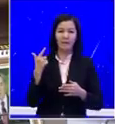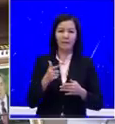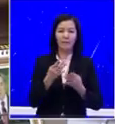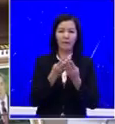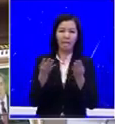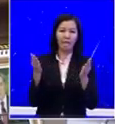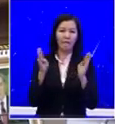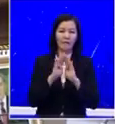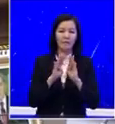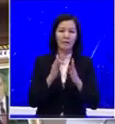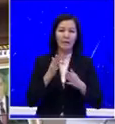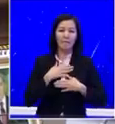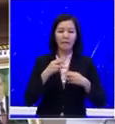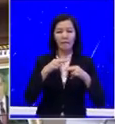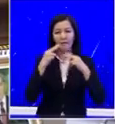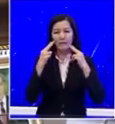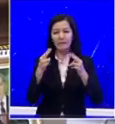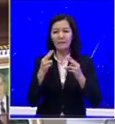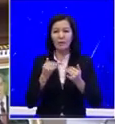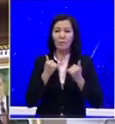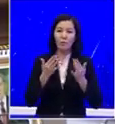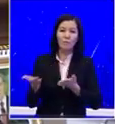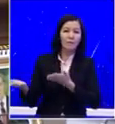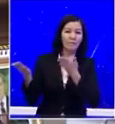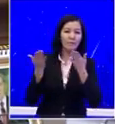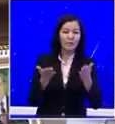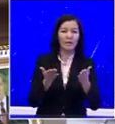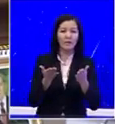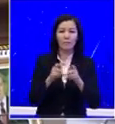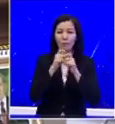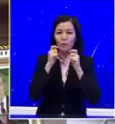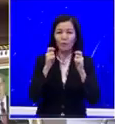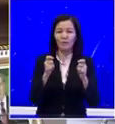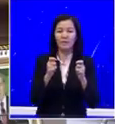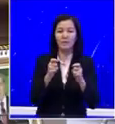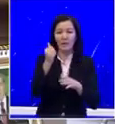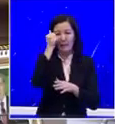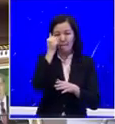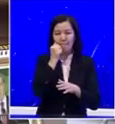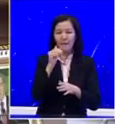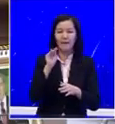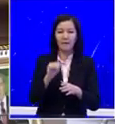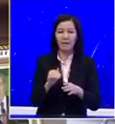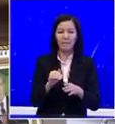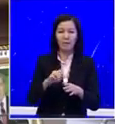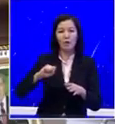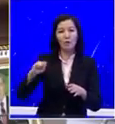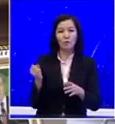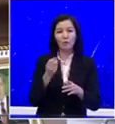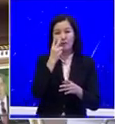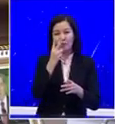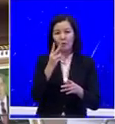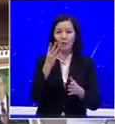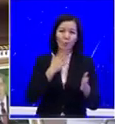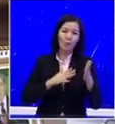карантинге қарамастан осылай ескеріп жатқандарыңызға алғысым шексіз. Мені еске алып, елеп ескергендеріңізге рахмет. Достарымды көріп қуанып